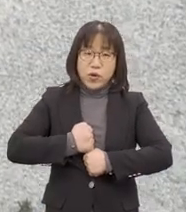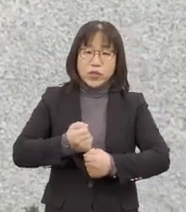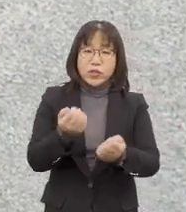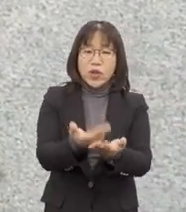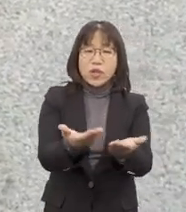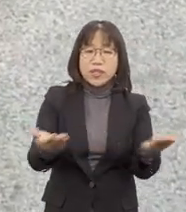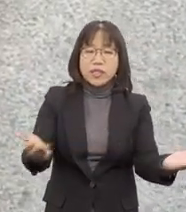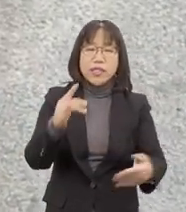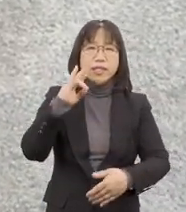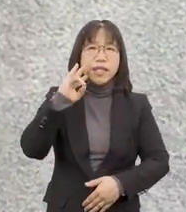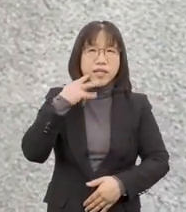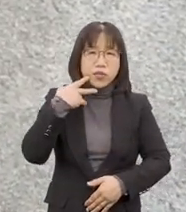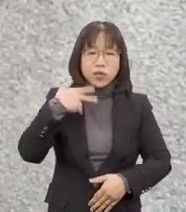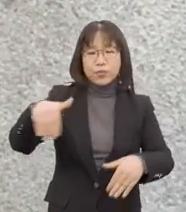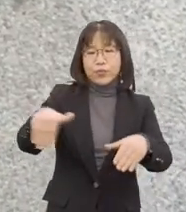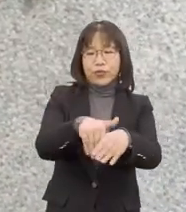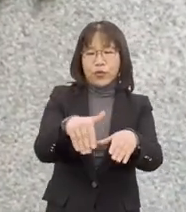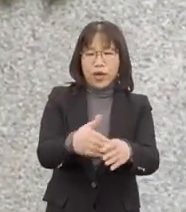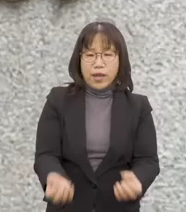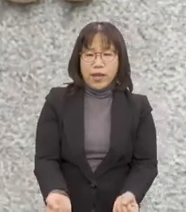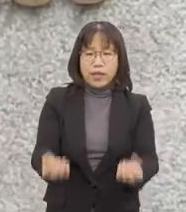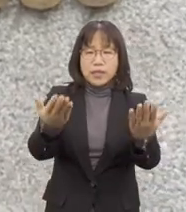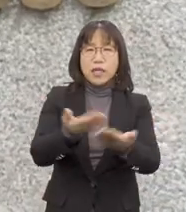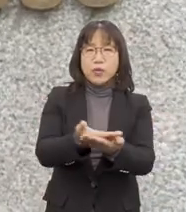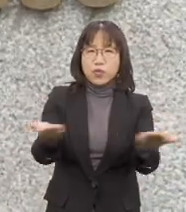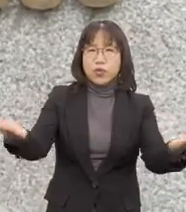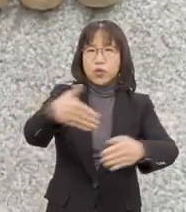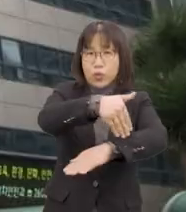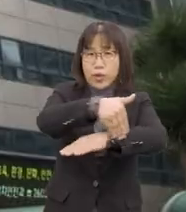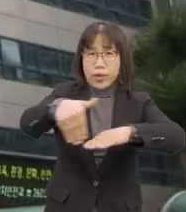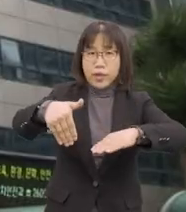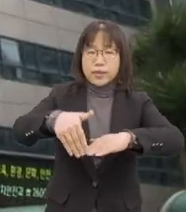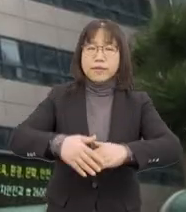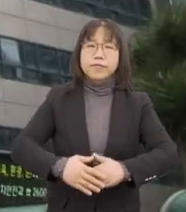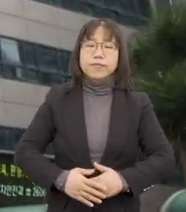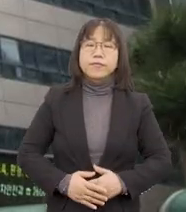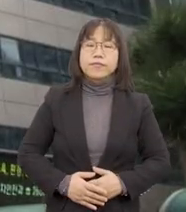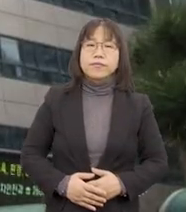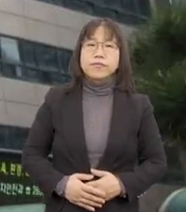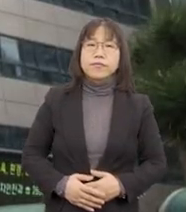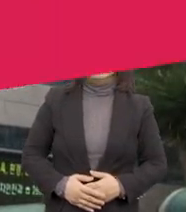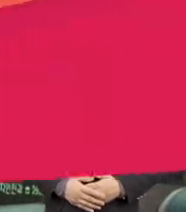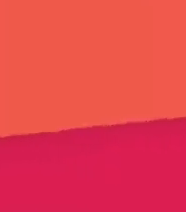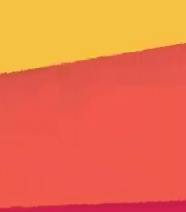가운데 전시 예술 등 다채로운 문화 행사를 펼칠 계획입니다